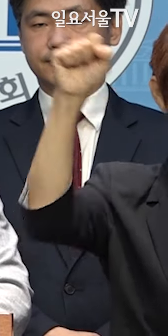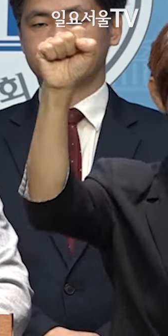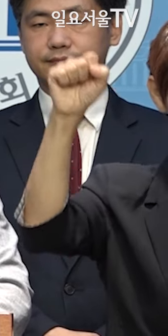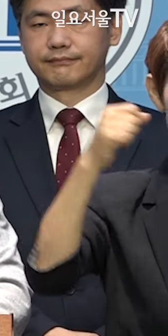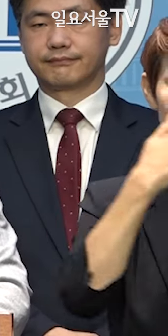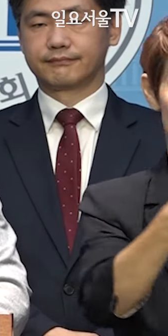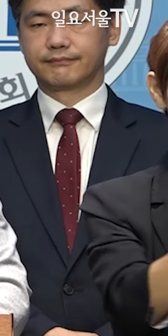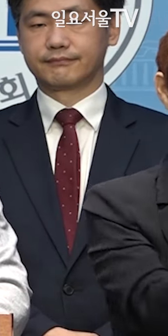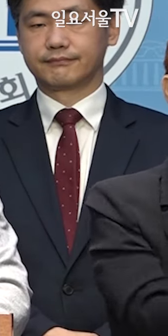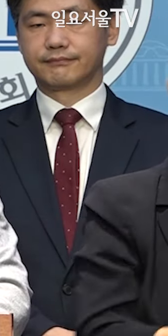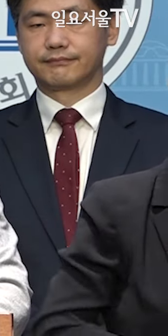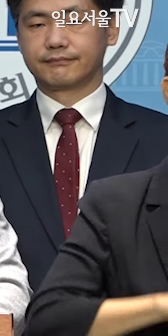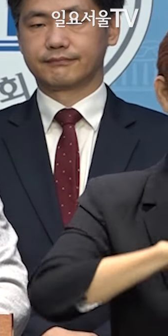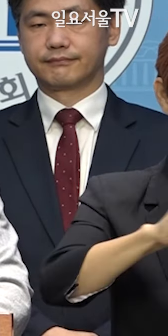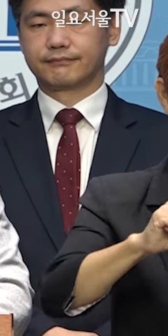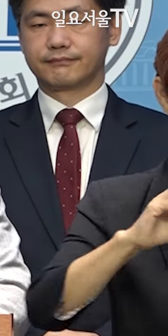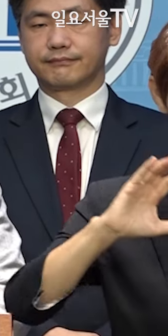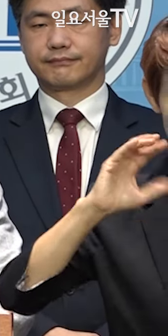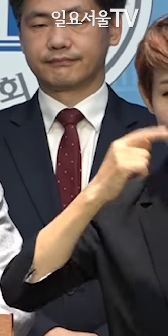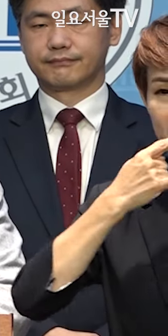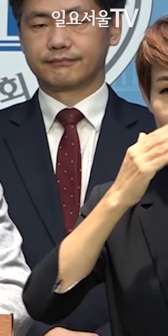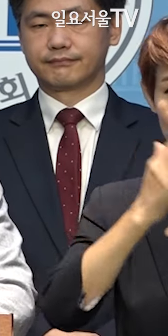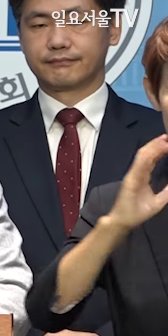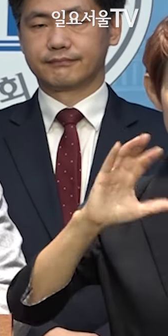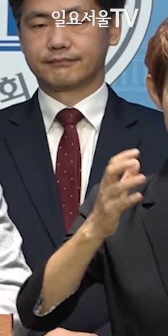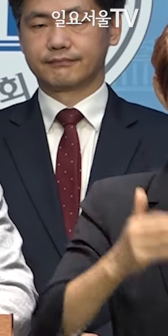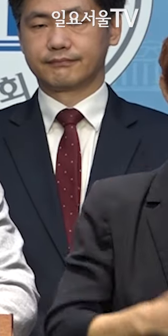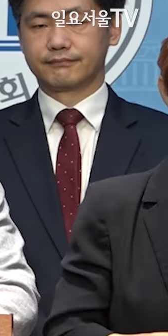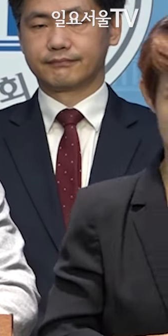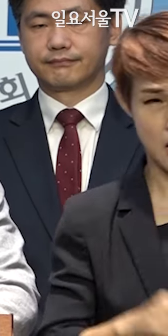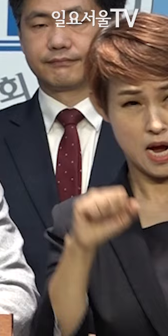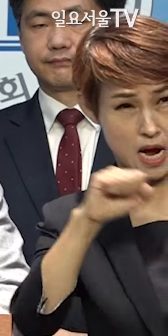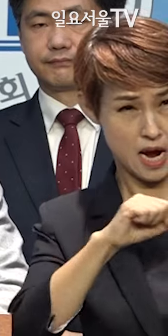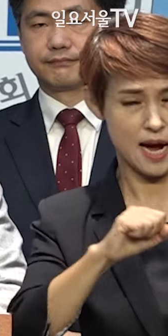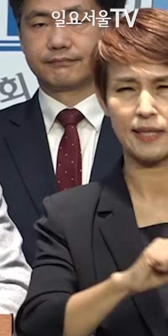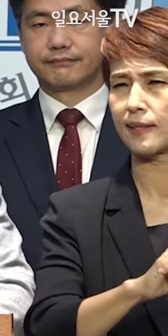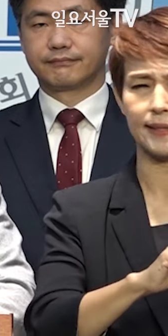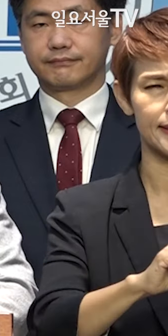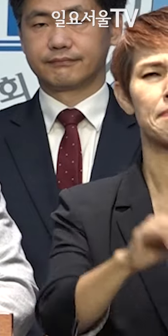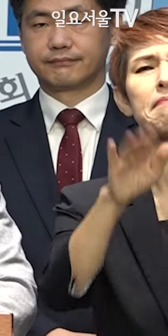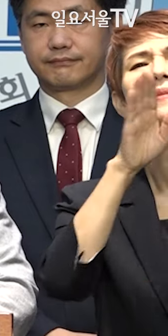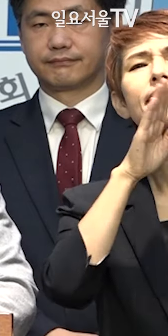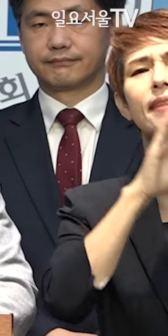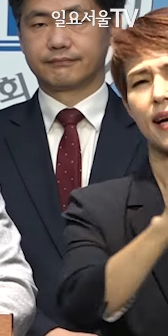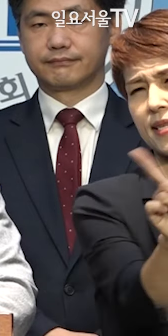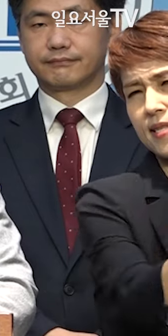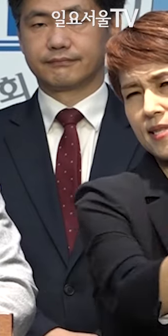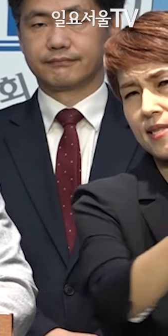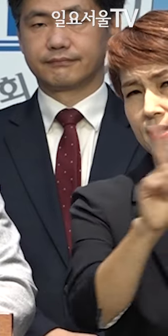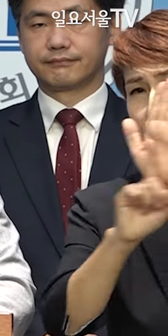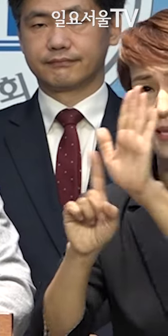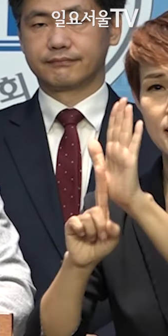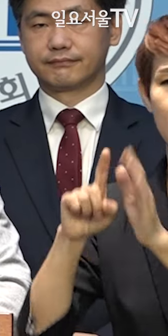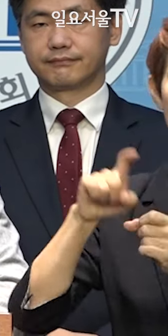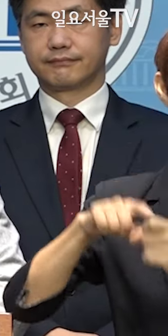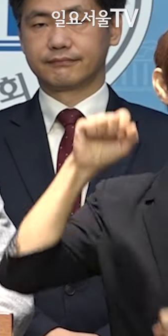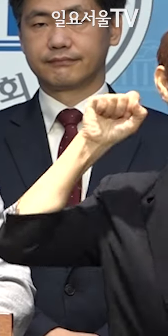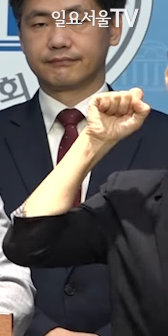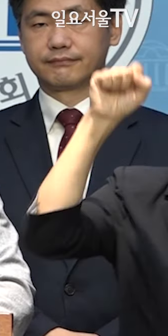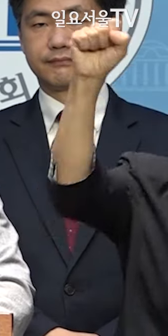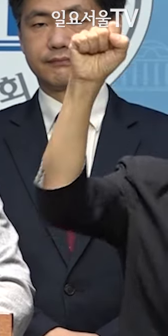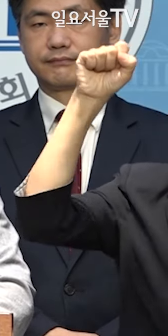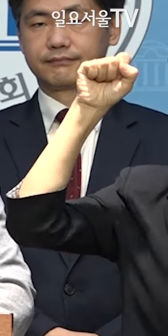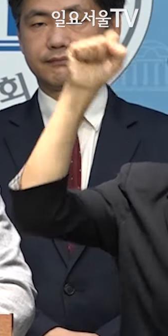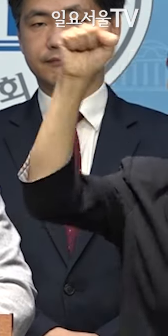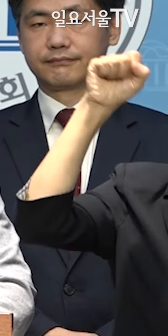민주공화국 파괴 책임을 국민에게 널리 알리는 거리 시위들을 삶의 현장에서 곳곳에서